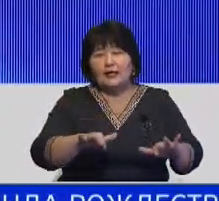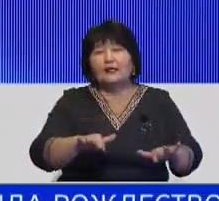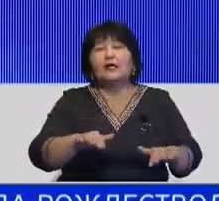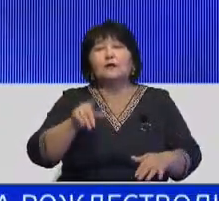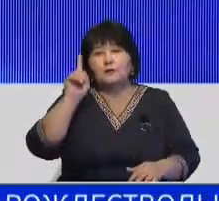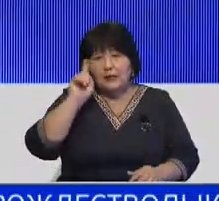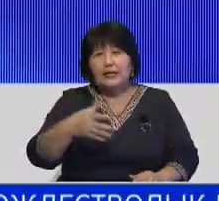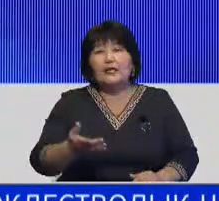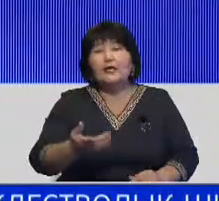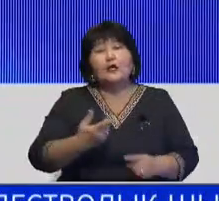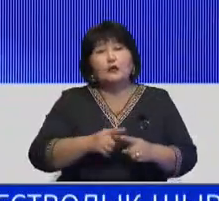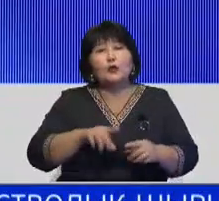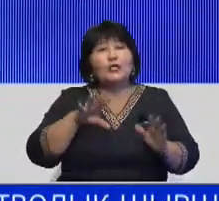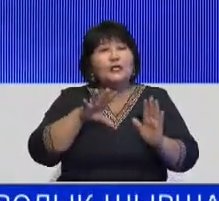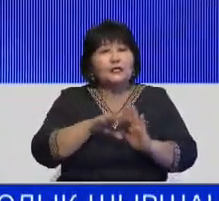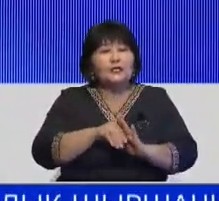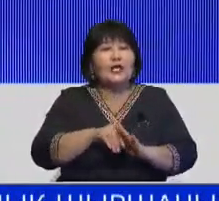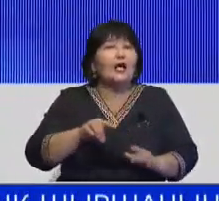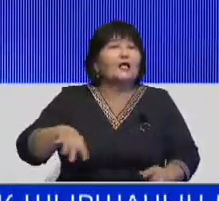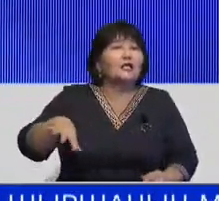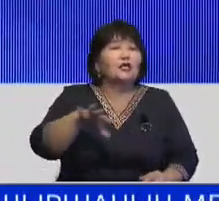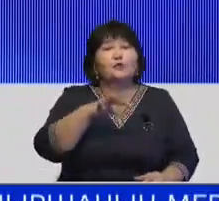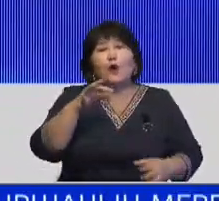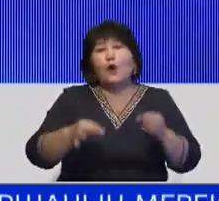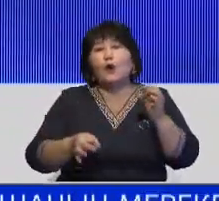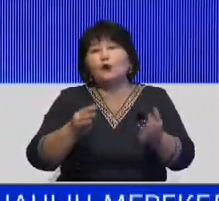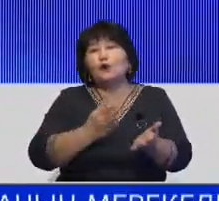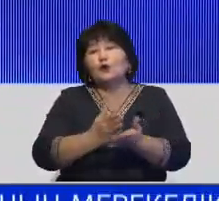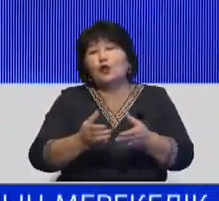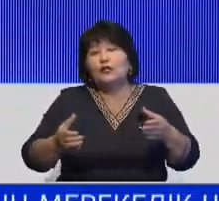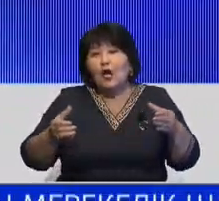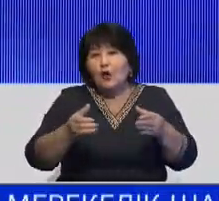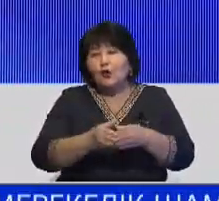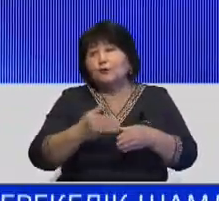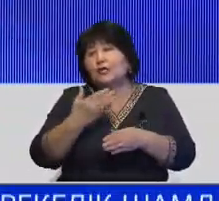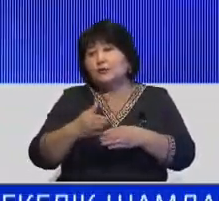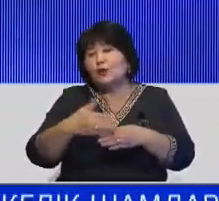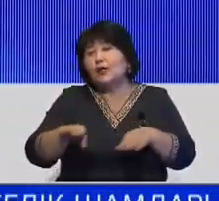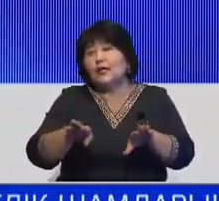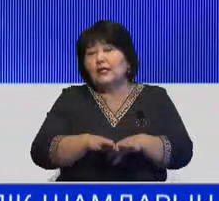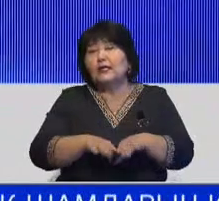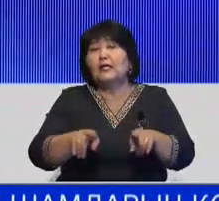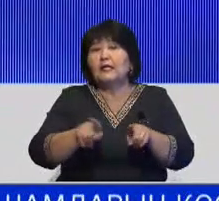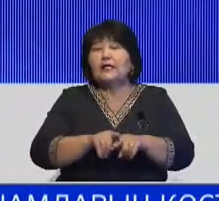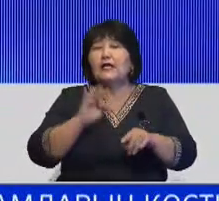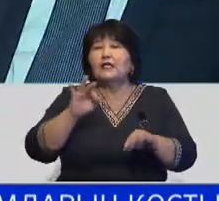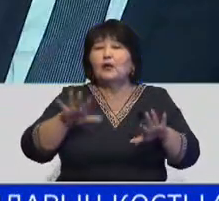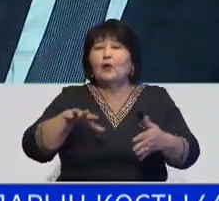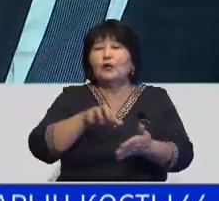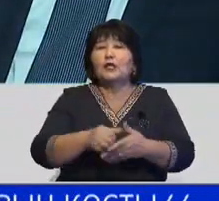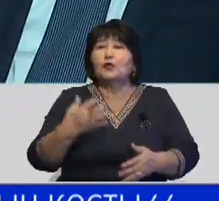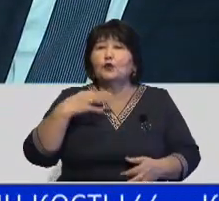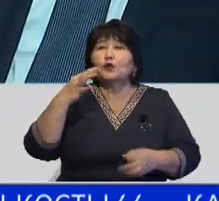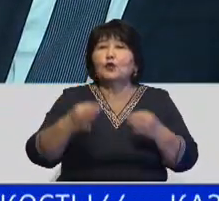атқарылғаны белгілі. Соның ішінде республика сот жүйесінің құрамдас бөлігі ретінде тарихтан орын алатын Қызылорда